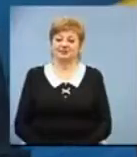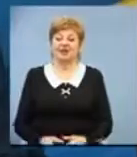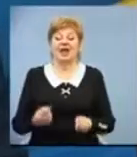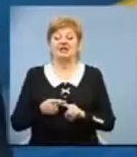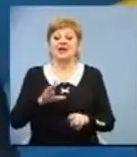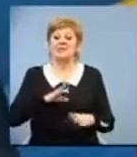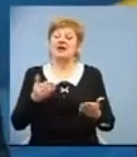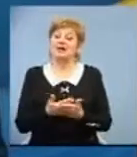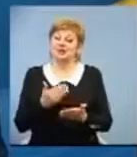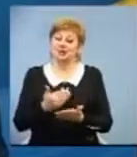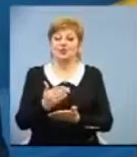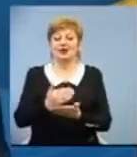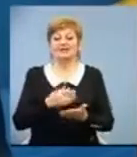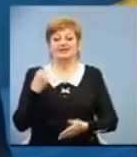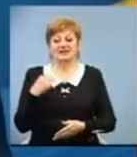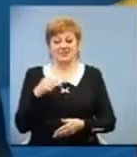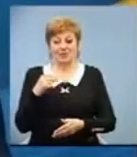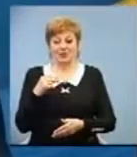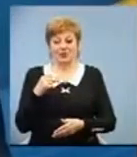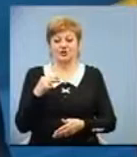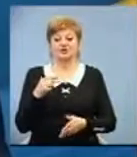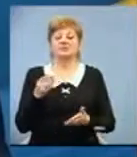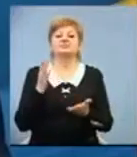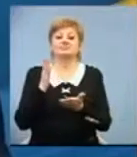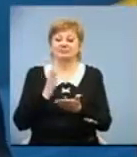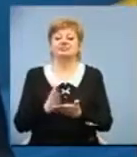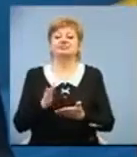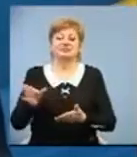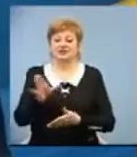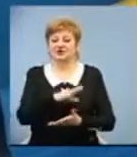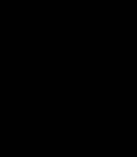І це були новини на телеканалі «Запоріжжя». Віримо в перемогу правди. Тримаємося разом.